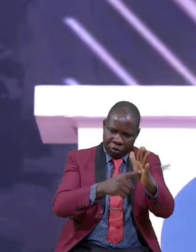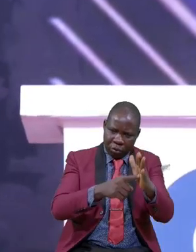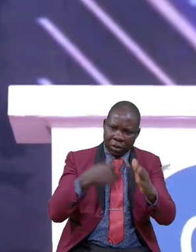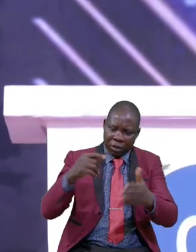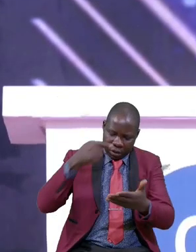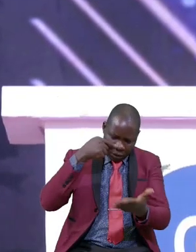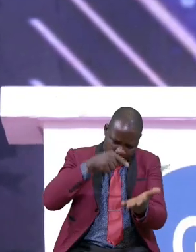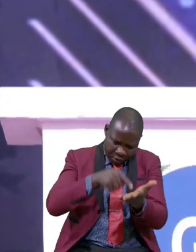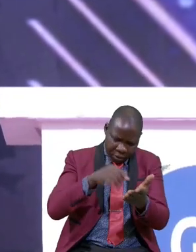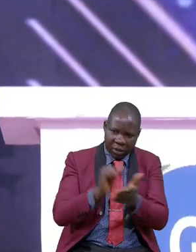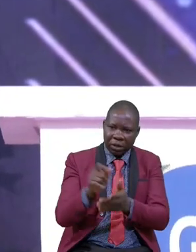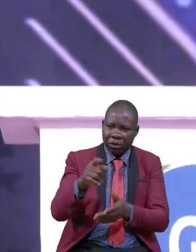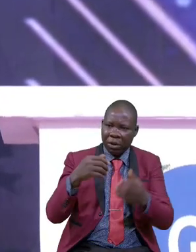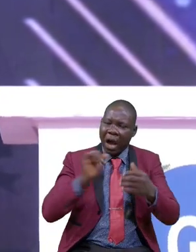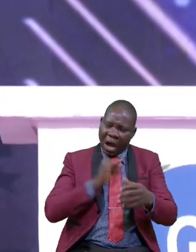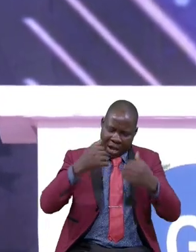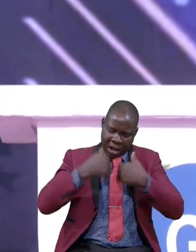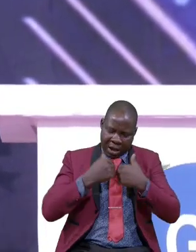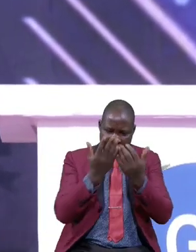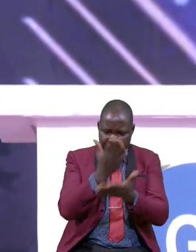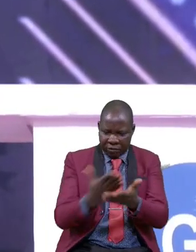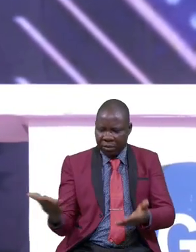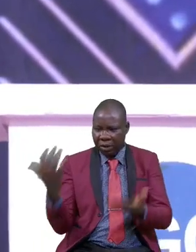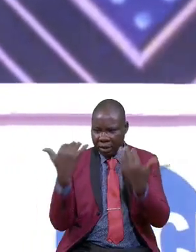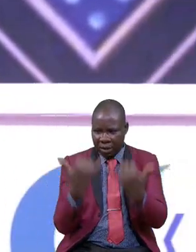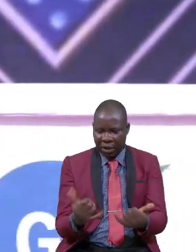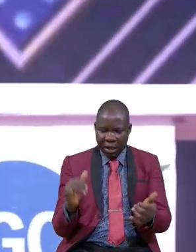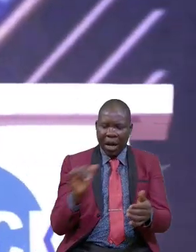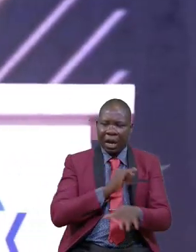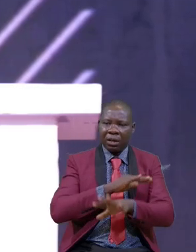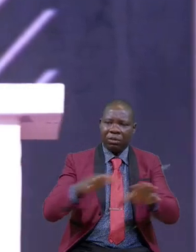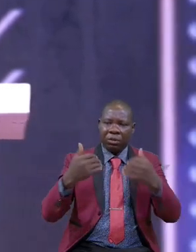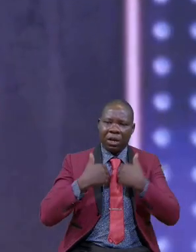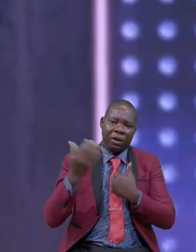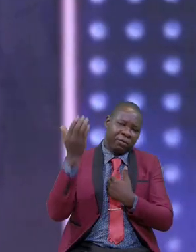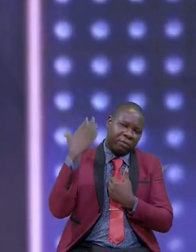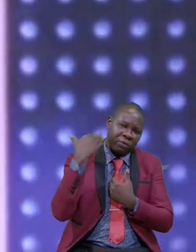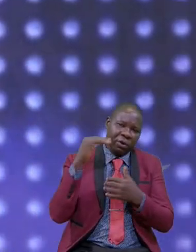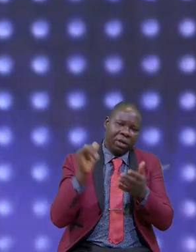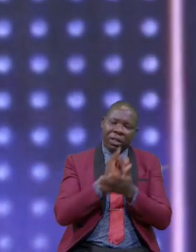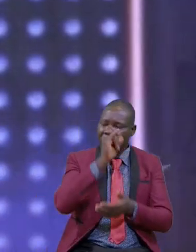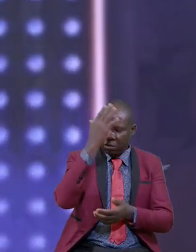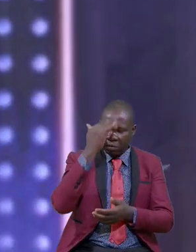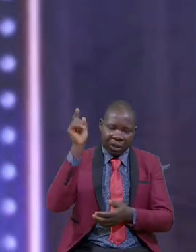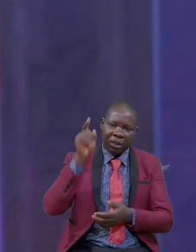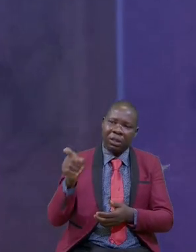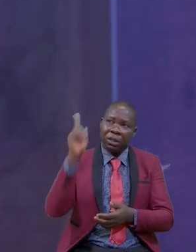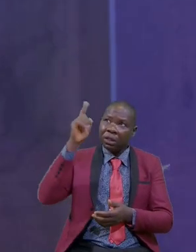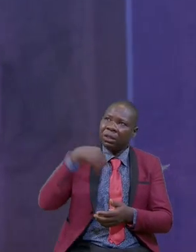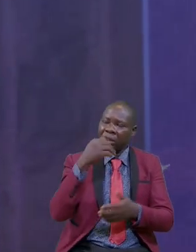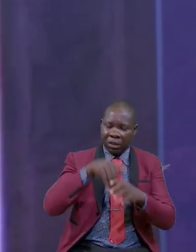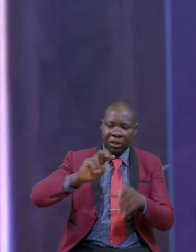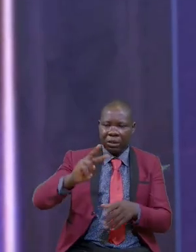something now. I didn't have que before. That's why pas. It says in 2 Corinthians, chapter